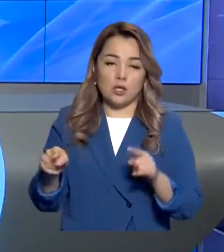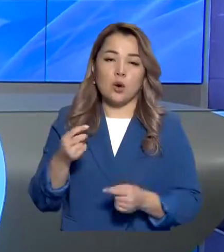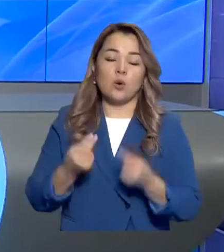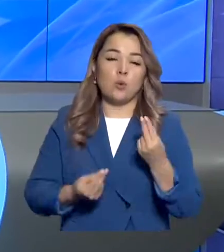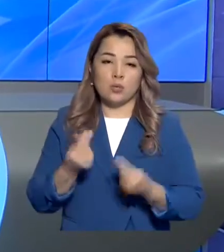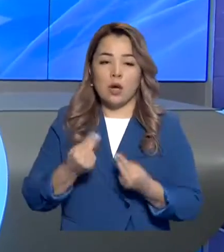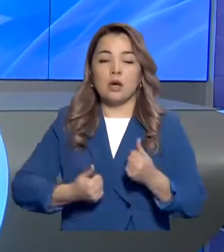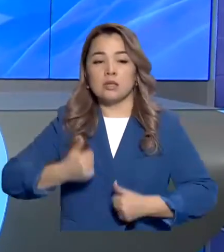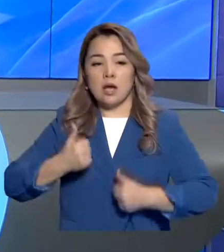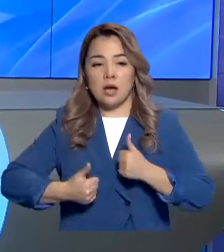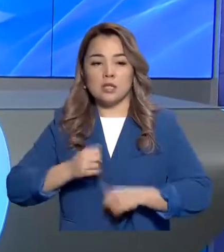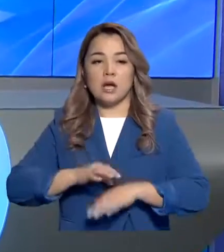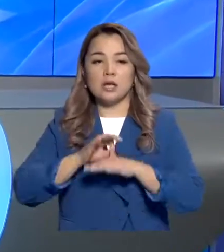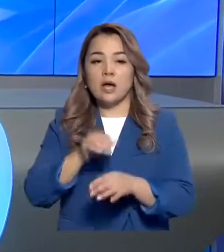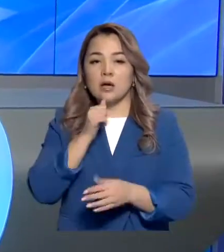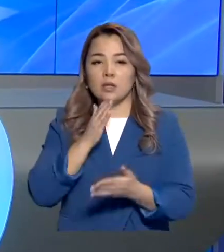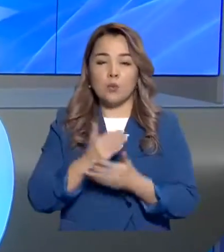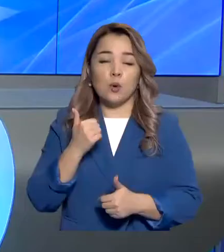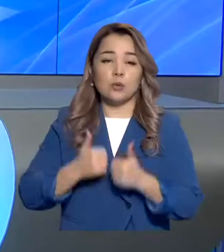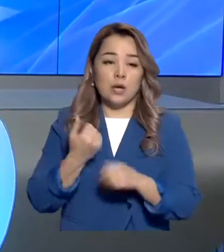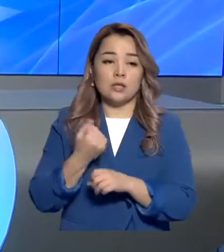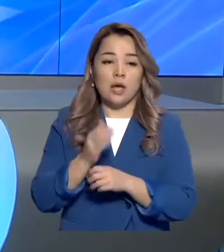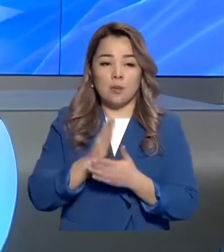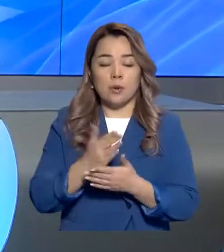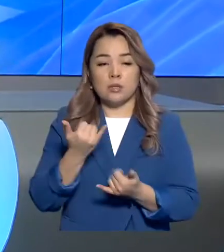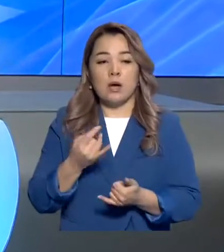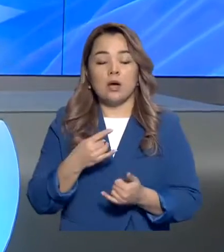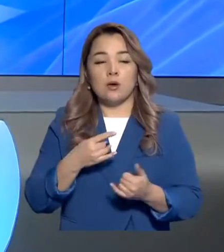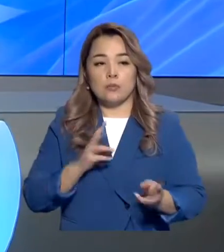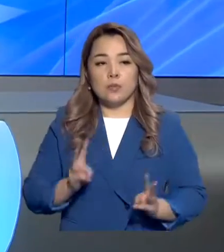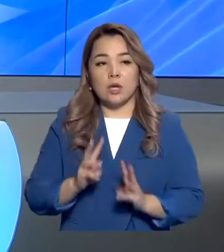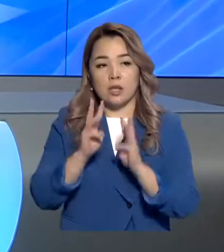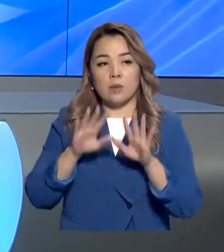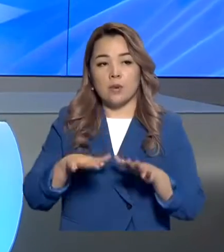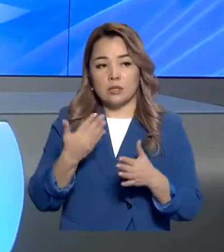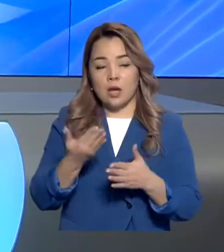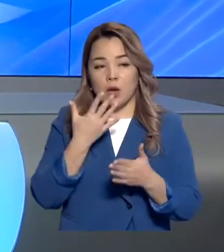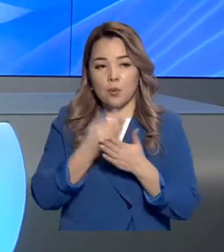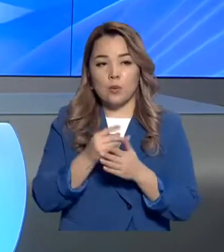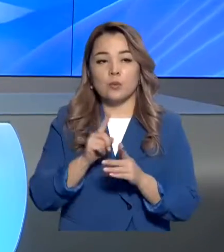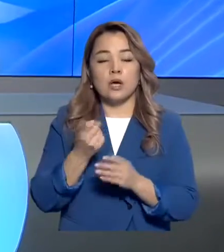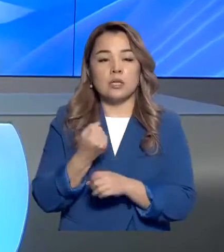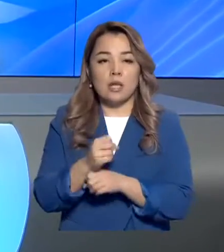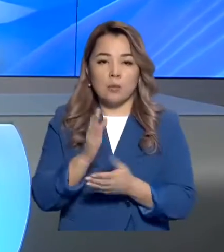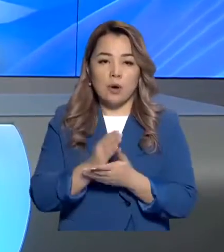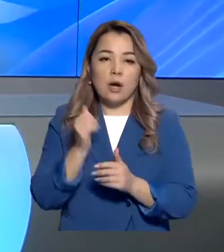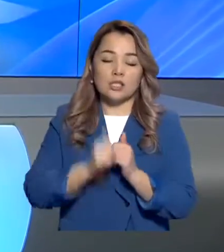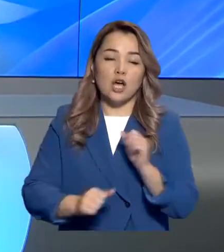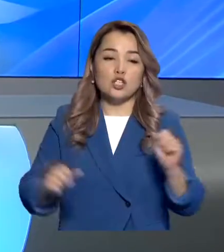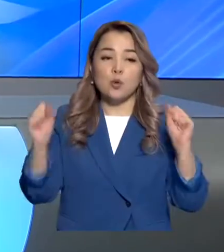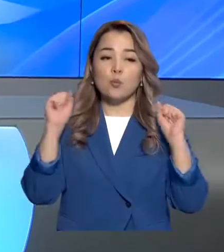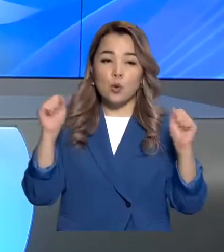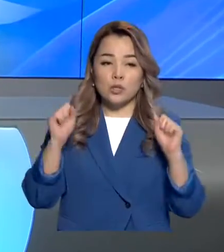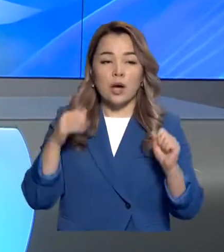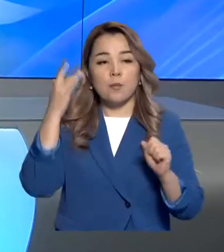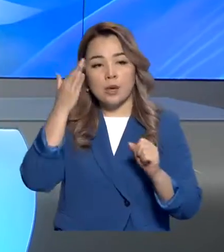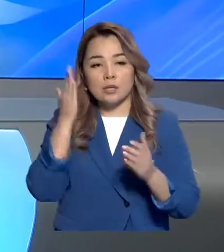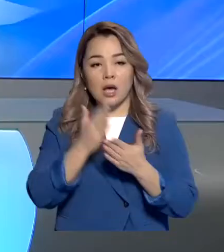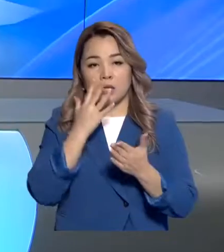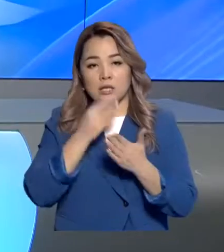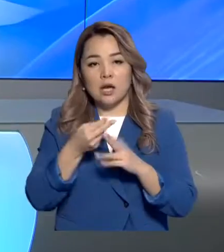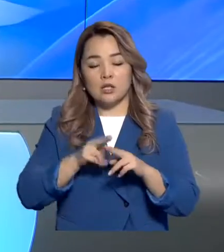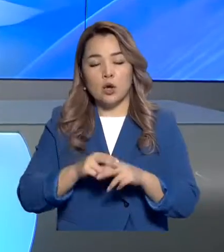жүлделерді өзара сарапқа салады. Жүлде демекші, бұл жолға ақ ойындардың медальдары несімен ерекшеленеді? Әрбір спортшының басты арманына